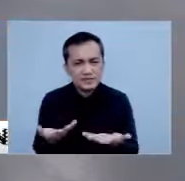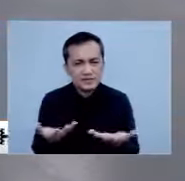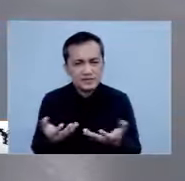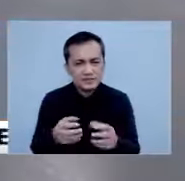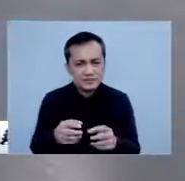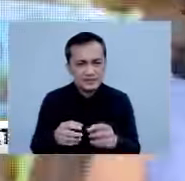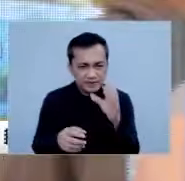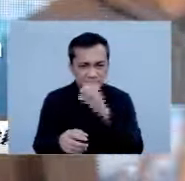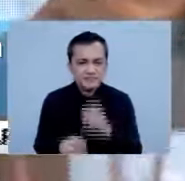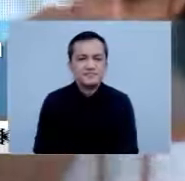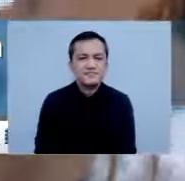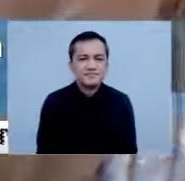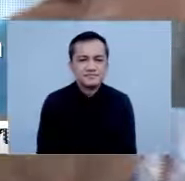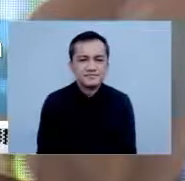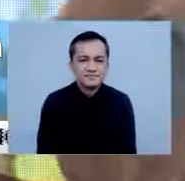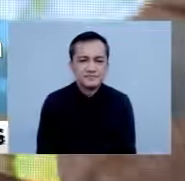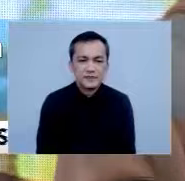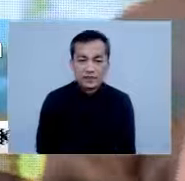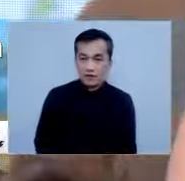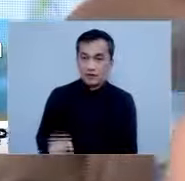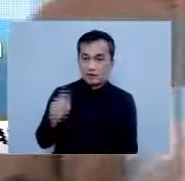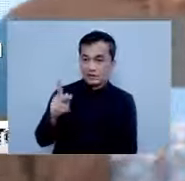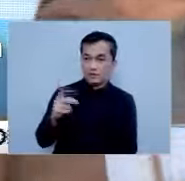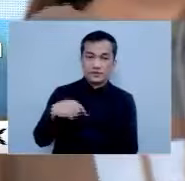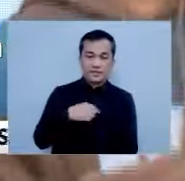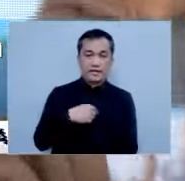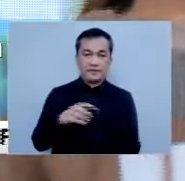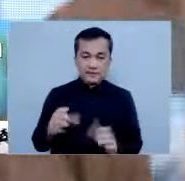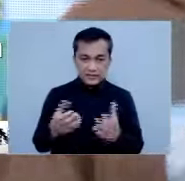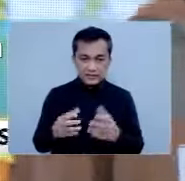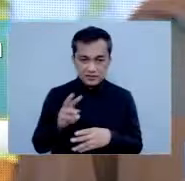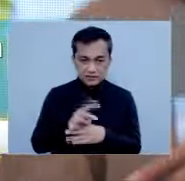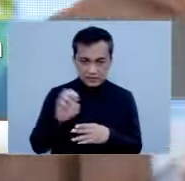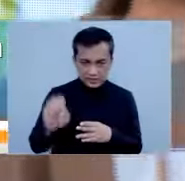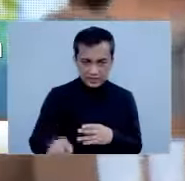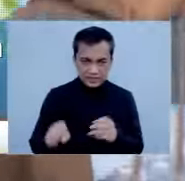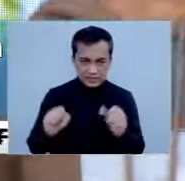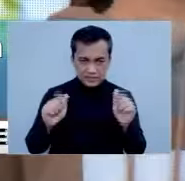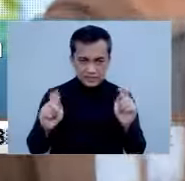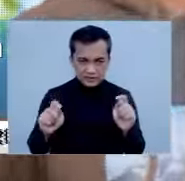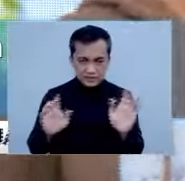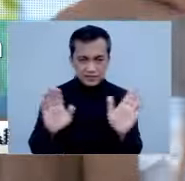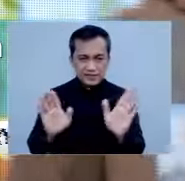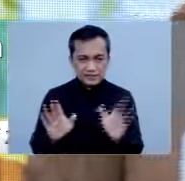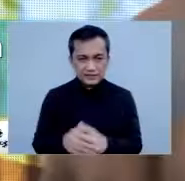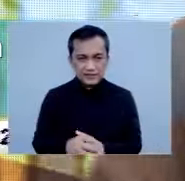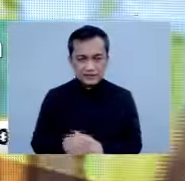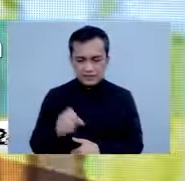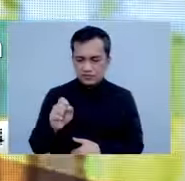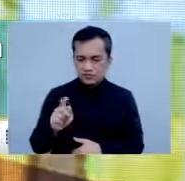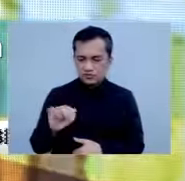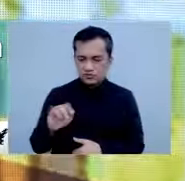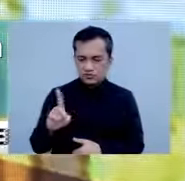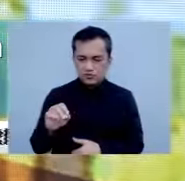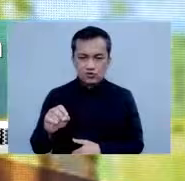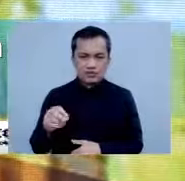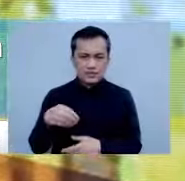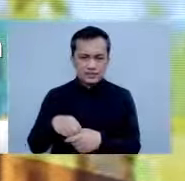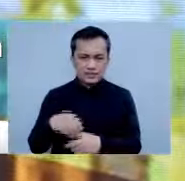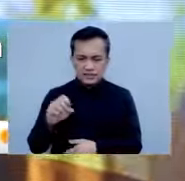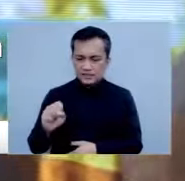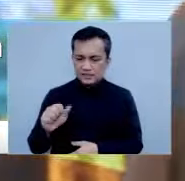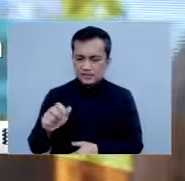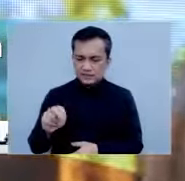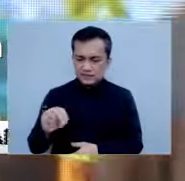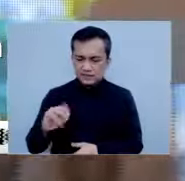Okay, we have classes on the weekend, Saturday and Sunday, sa Full Out Studio in San Juan. If you